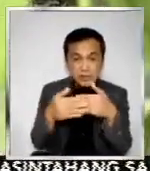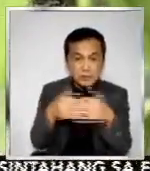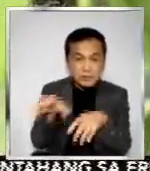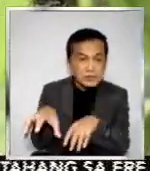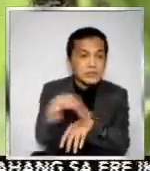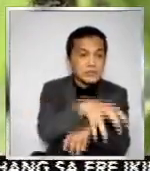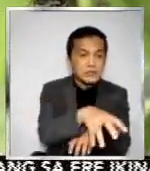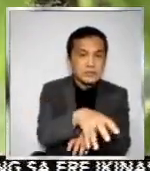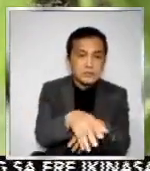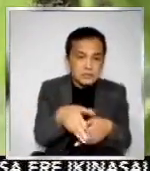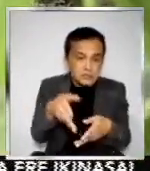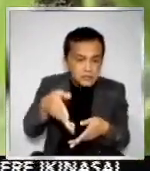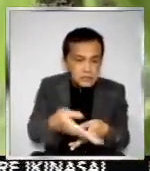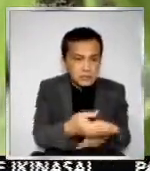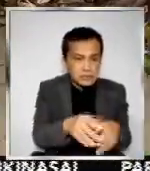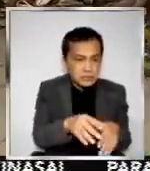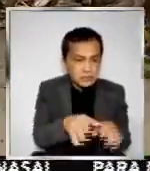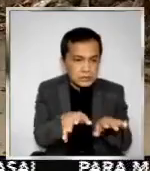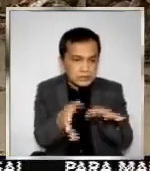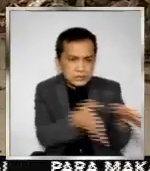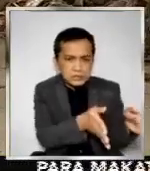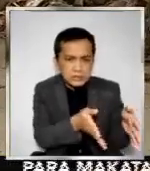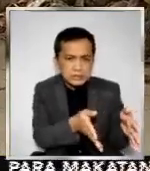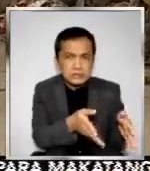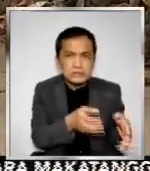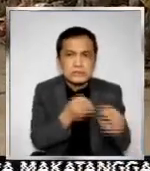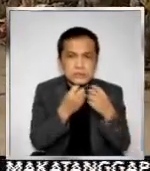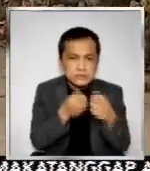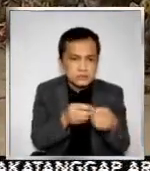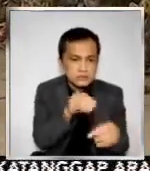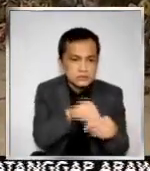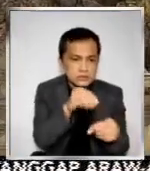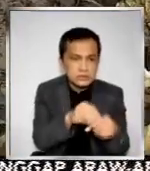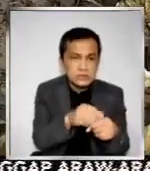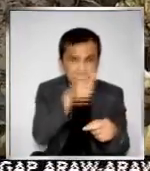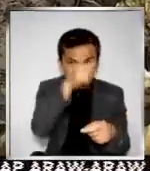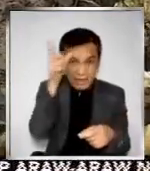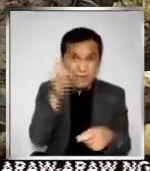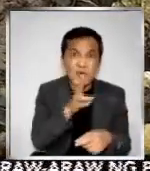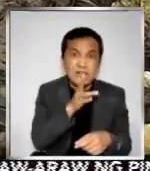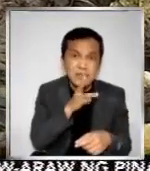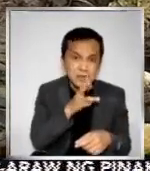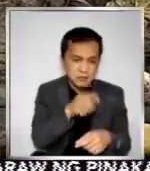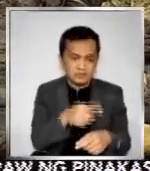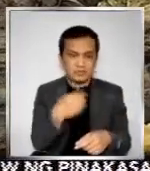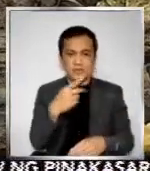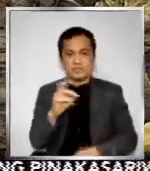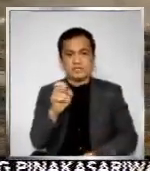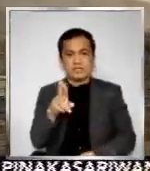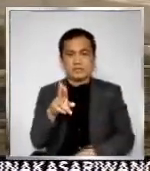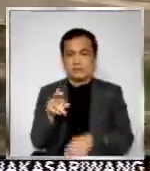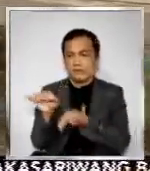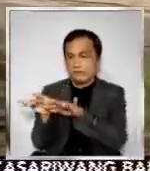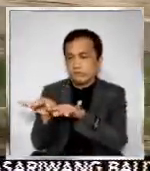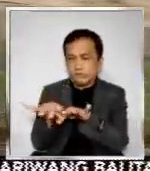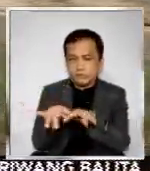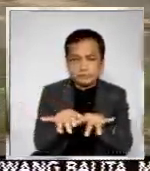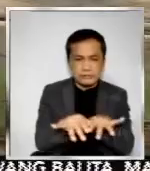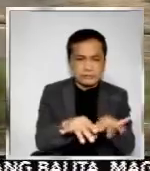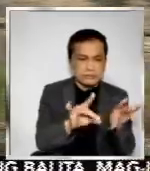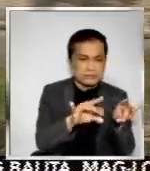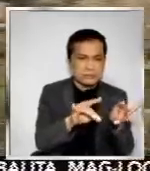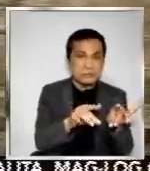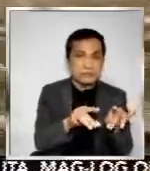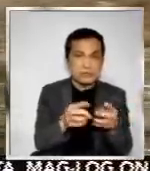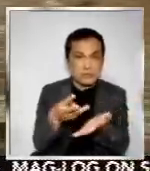ng palayan na kulay itim na. Sabi ng DENR, posibleng katas na ito ng basura. Ang compound ay